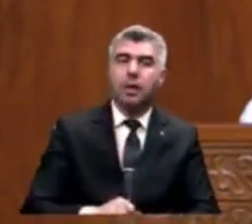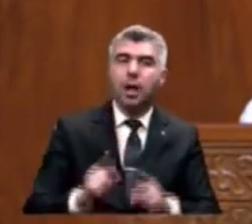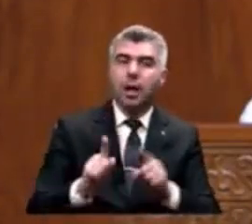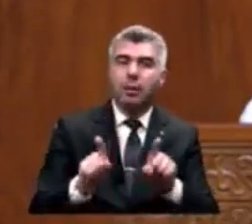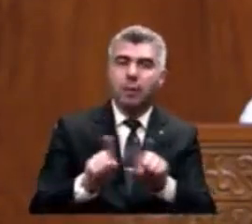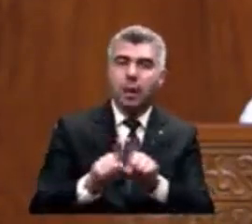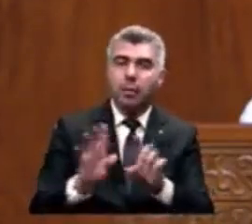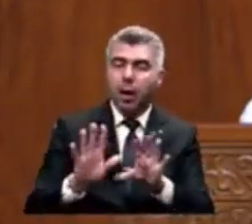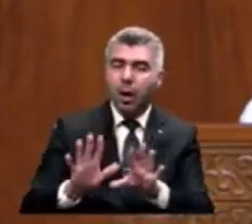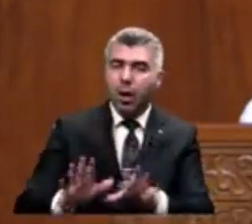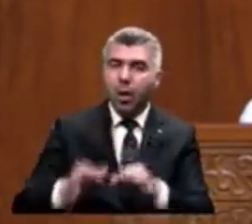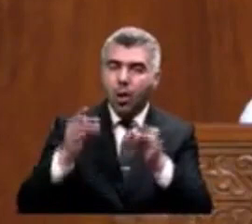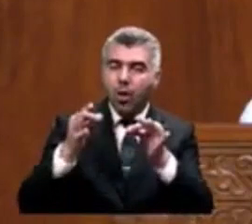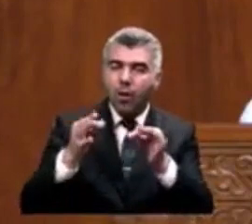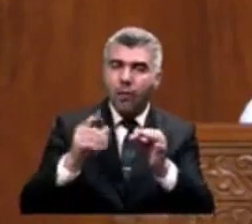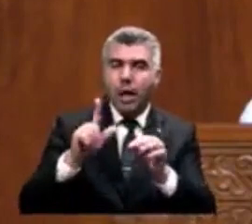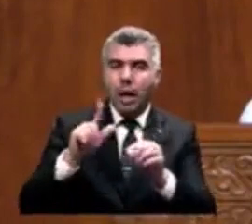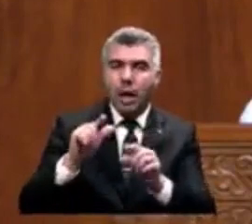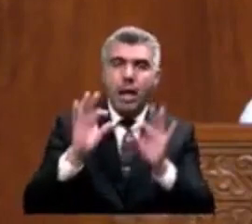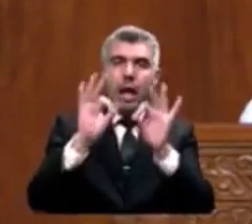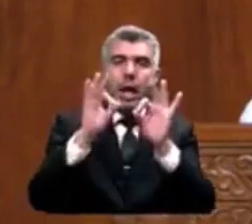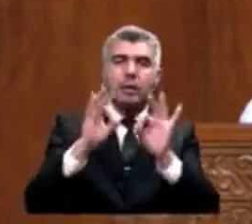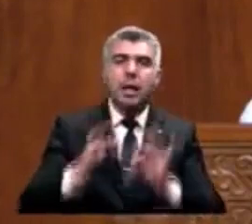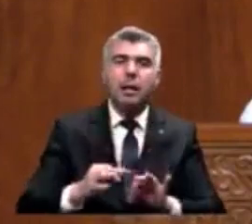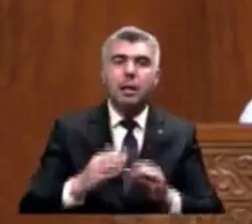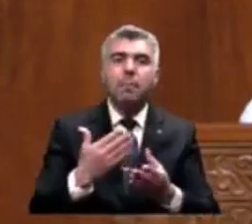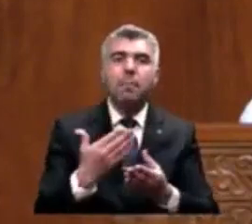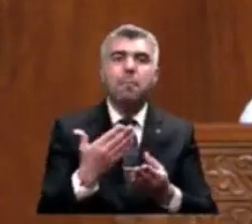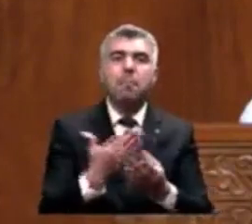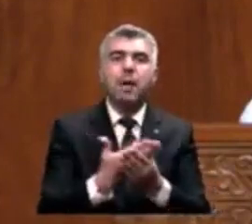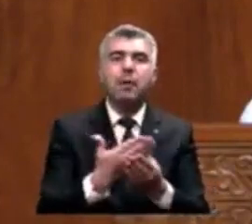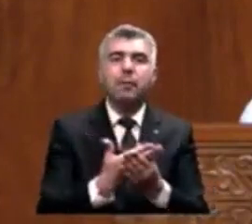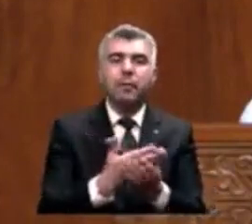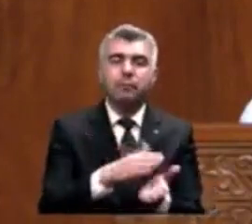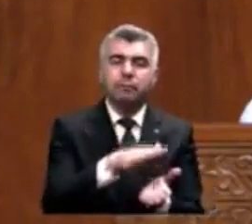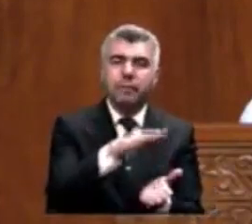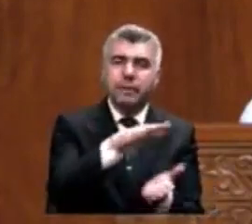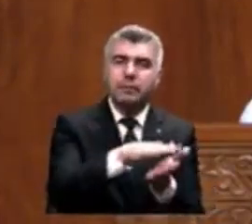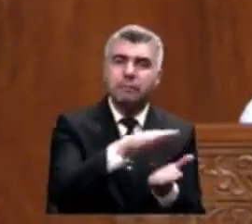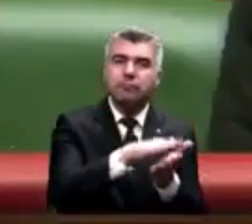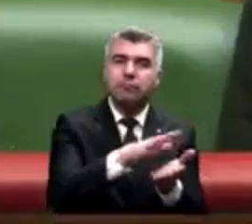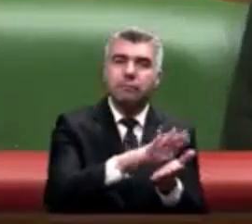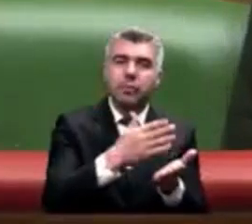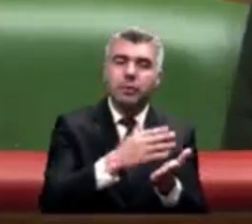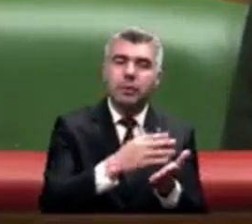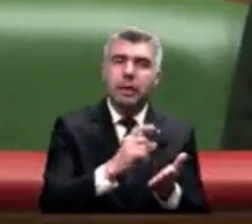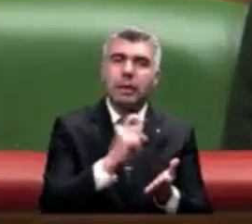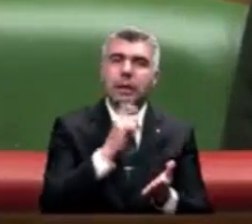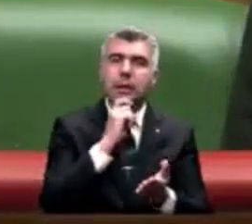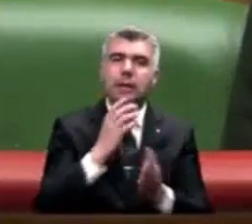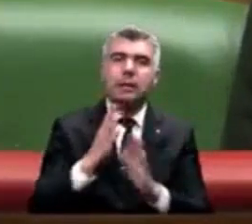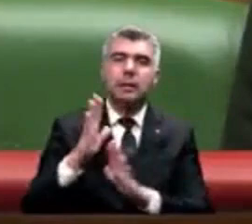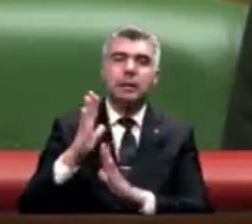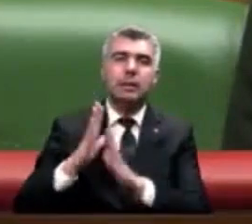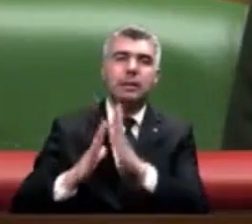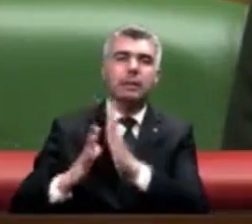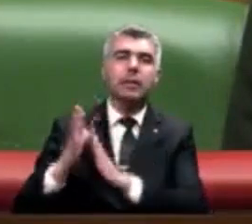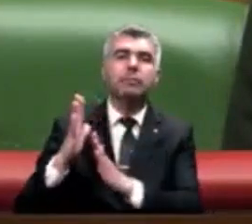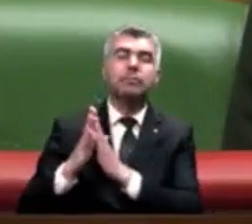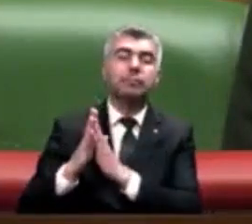حلول لعدد من الملفات التدبيرية الخاصة التي ظلت